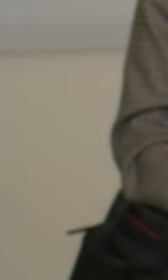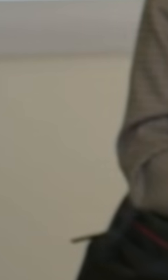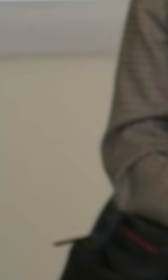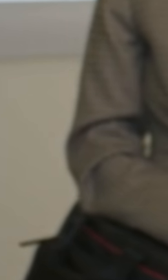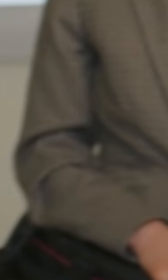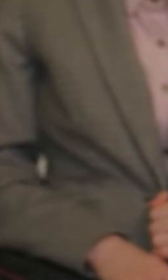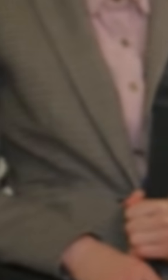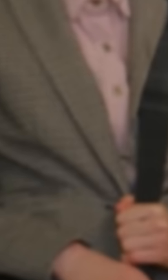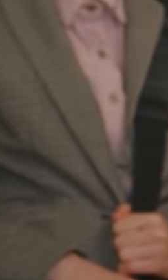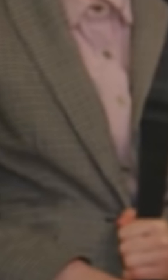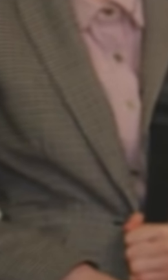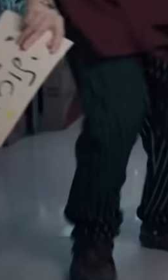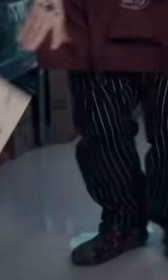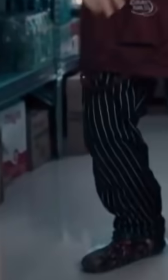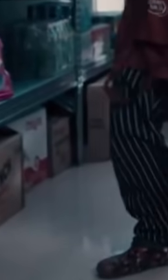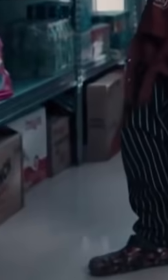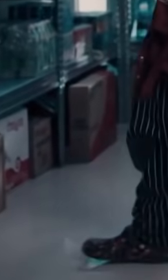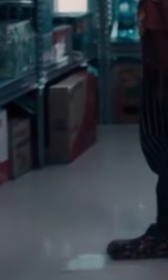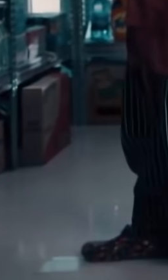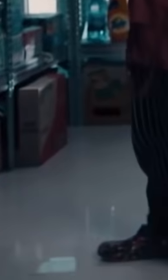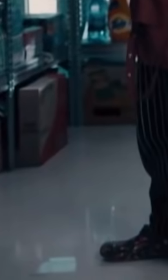פשוט החלטת לבוא ובאת.